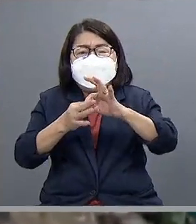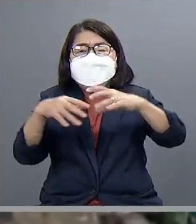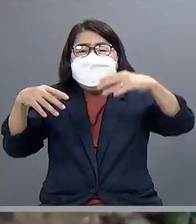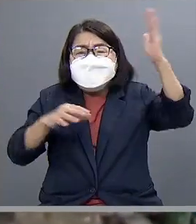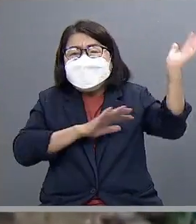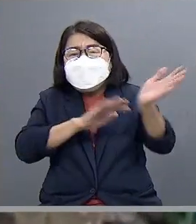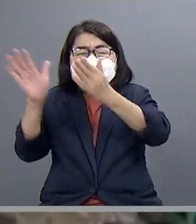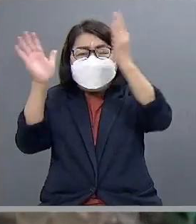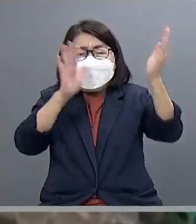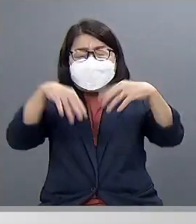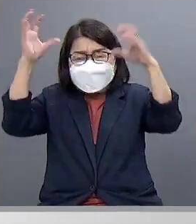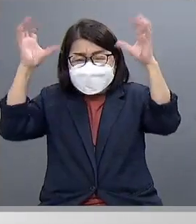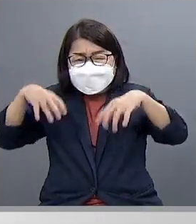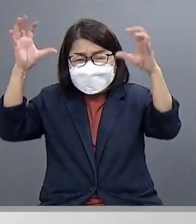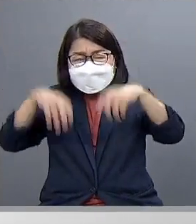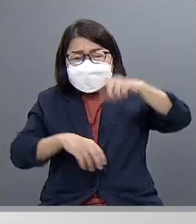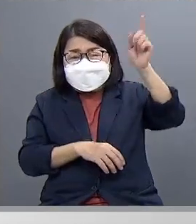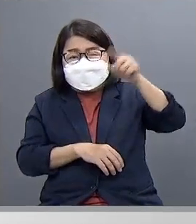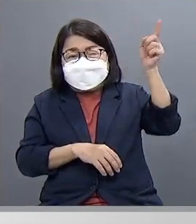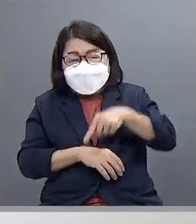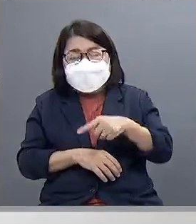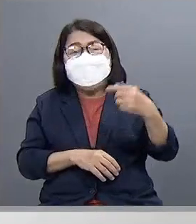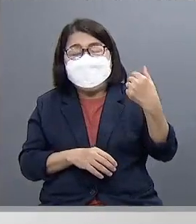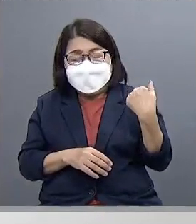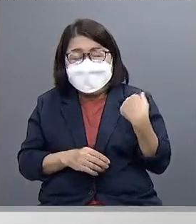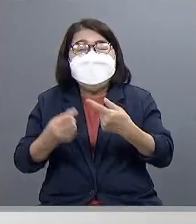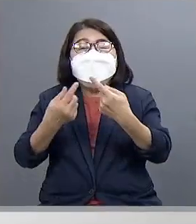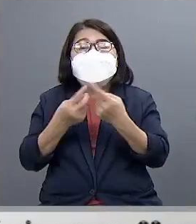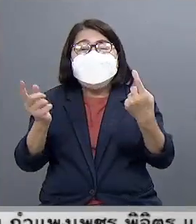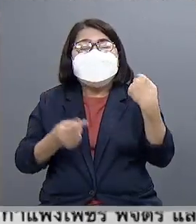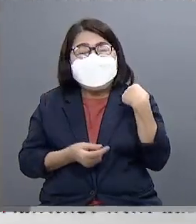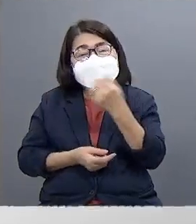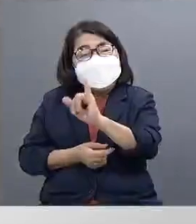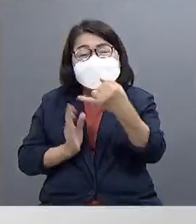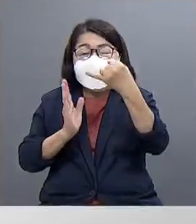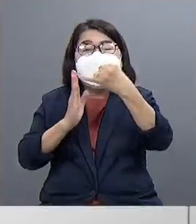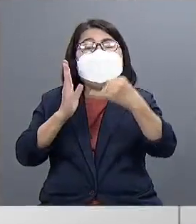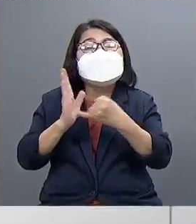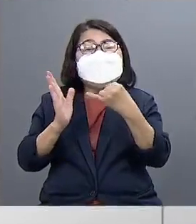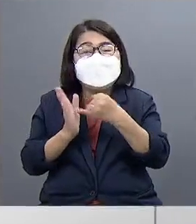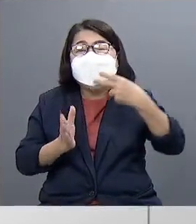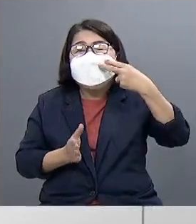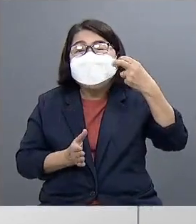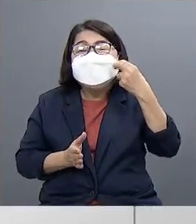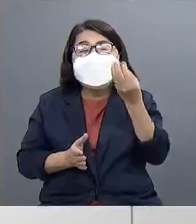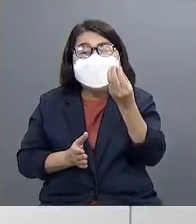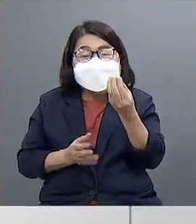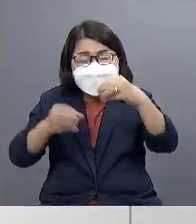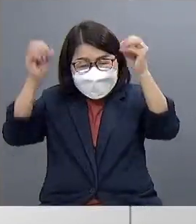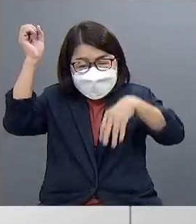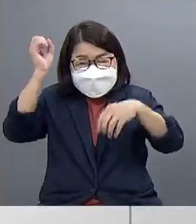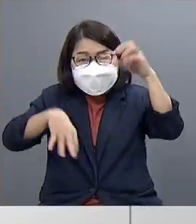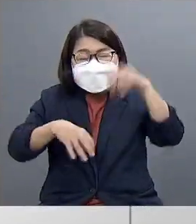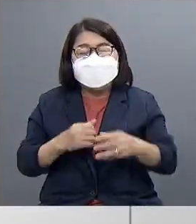มีฟ้าคะนองลมกระโชกแรงและมีลูกเห็บตกในบางแห่งได้ค่ะซึ่งก็จะสลับกับบางพื้นที่ที่มีฝนตกหนัก